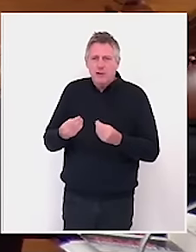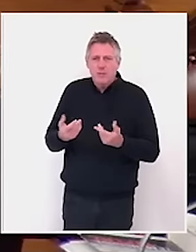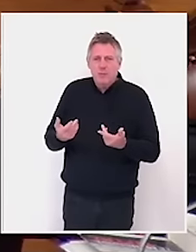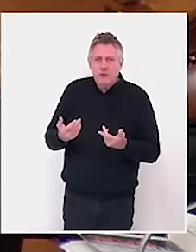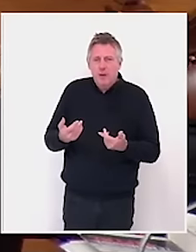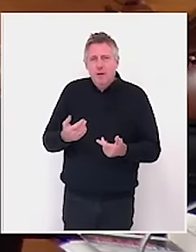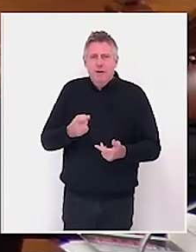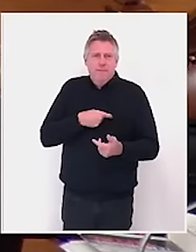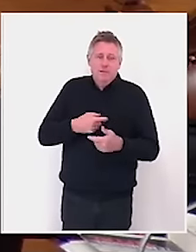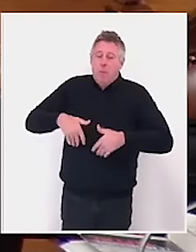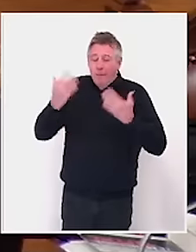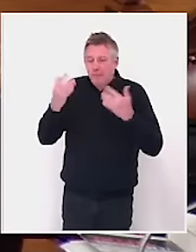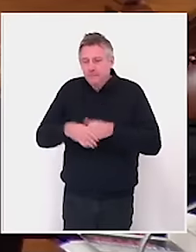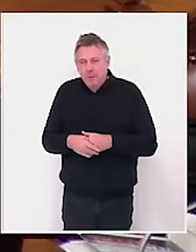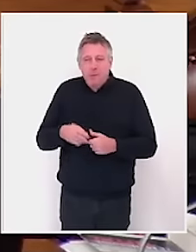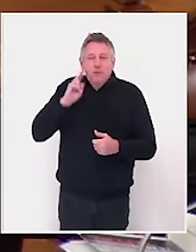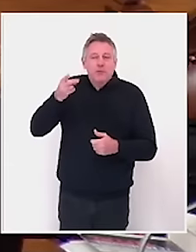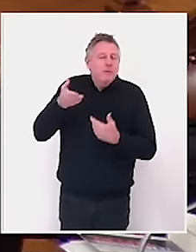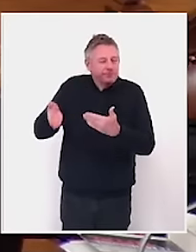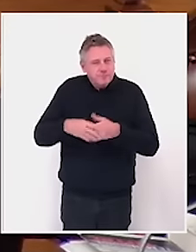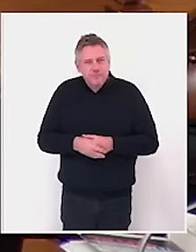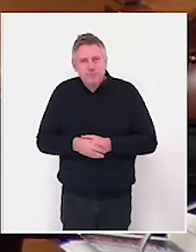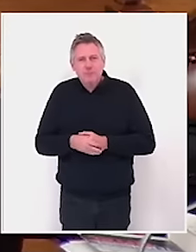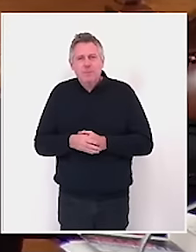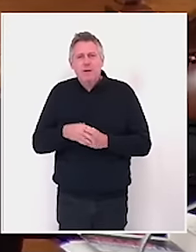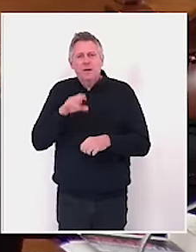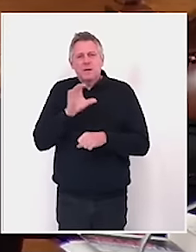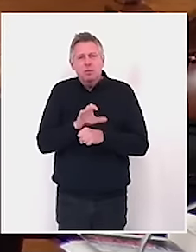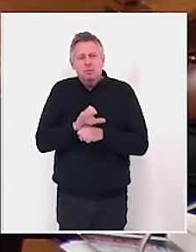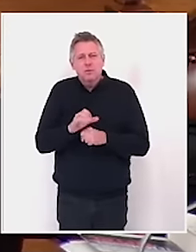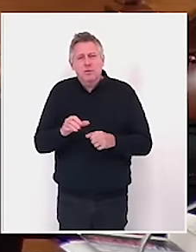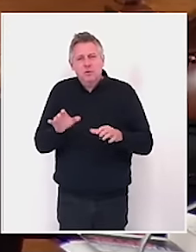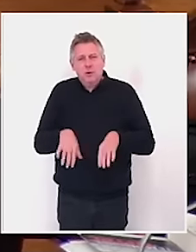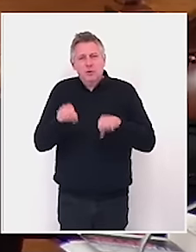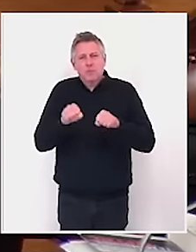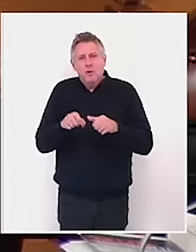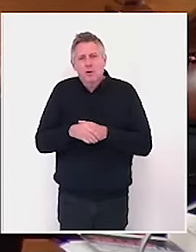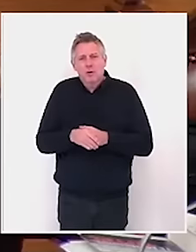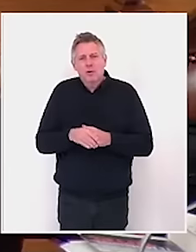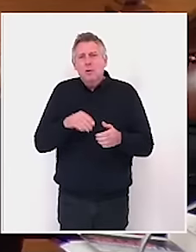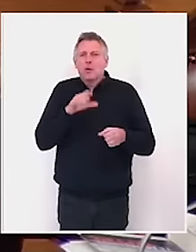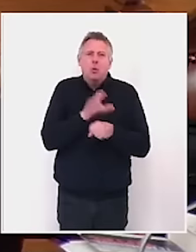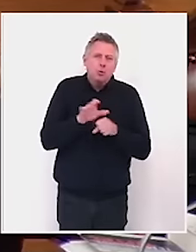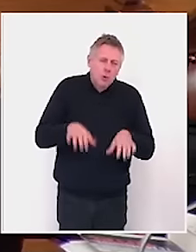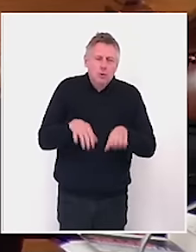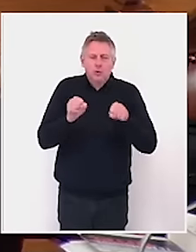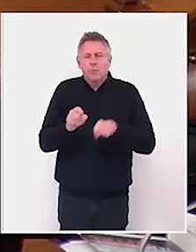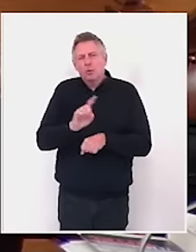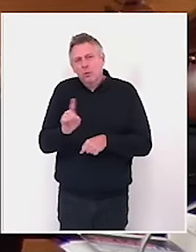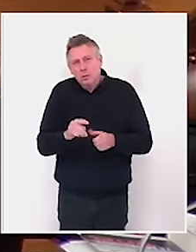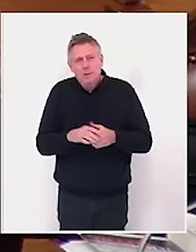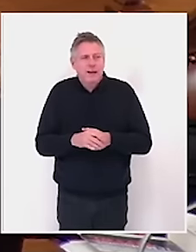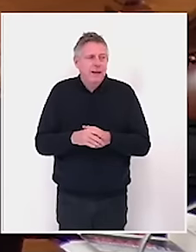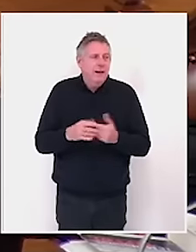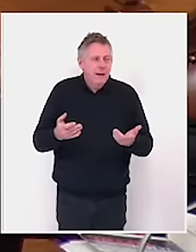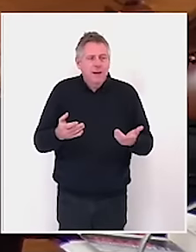plus. Allez-y. Mais oui, contre. Pas, évidemment, on a bien vu qu'il s'agissait de recrutement, donc oui. On n'est pas contre les recrutements, mais on est toujours cette idée